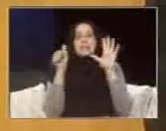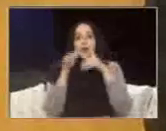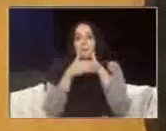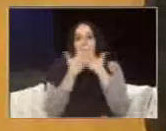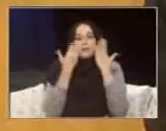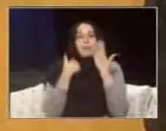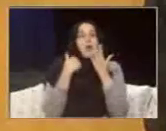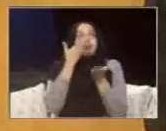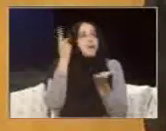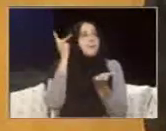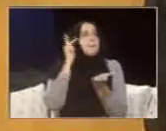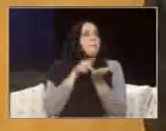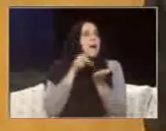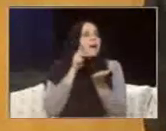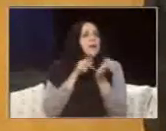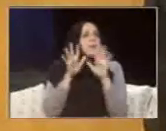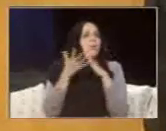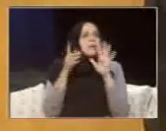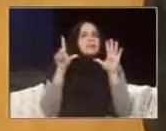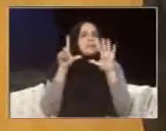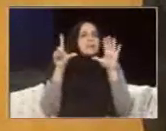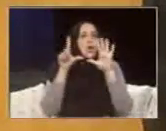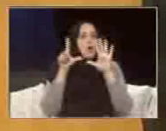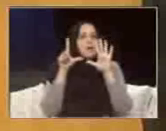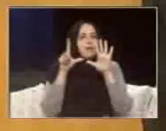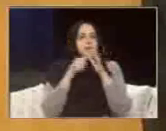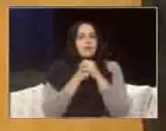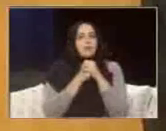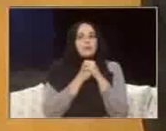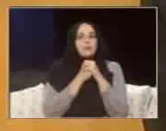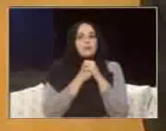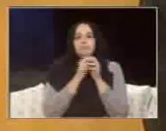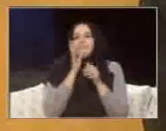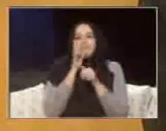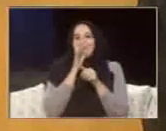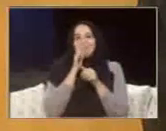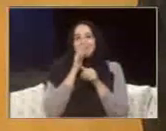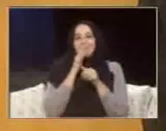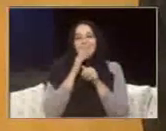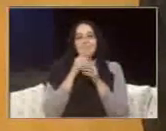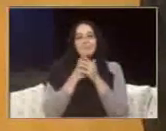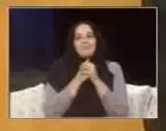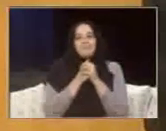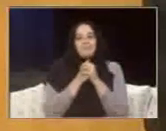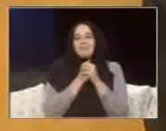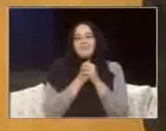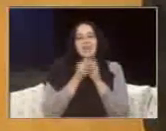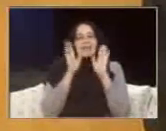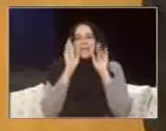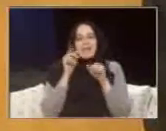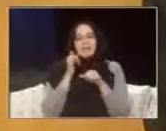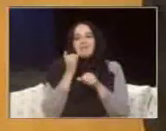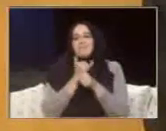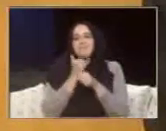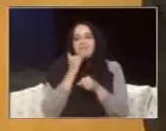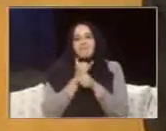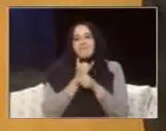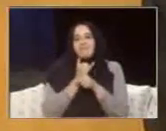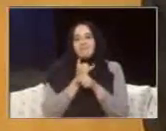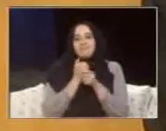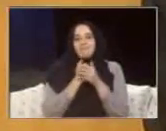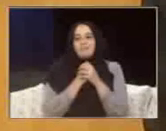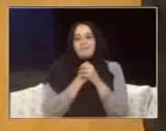عارف انا باريس الان تقريبا الساعه السابعه في التالي، فلا يمكن لا الاخت زهره صلاه غير صحيحه. لا الصلاه غير صحيحه،